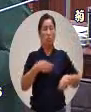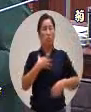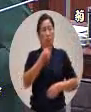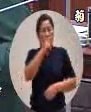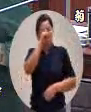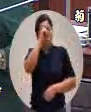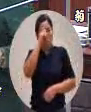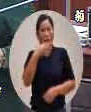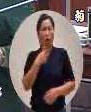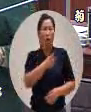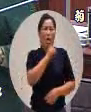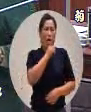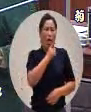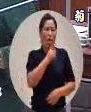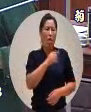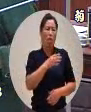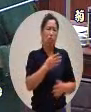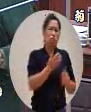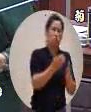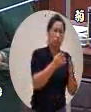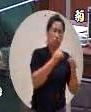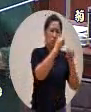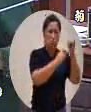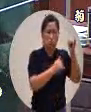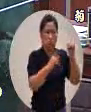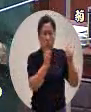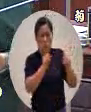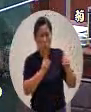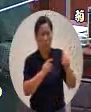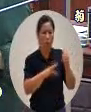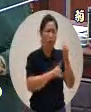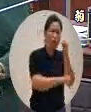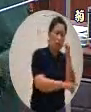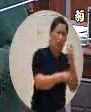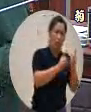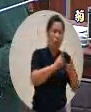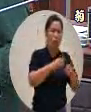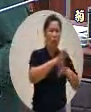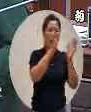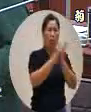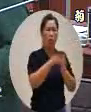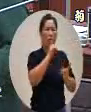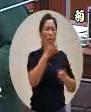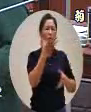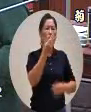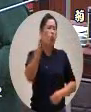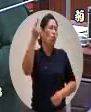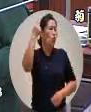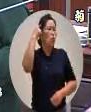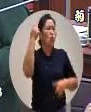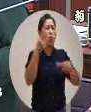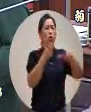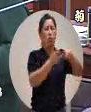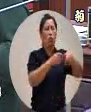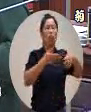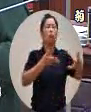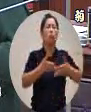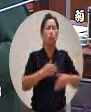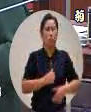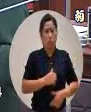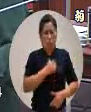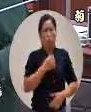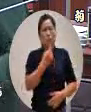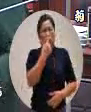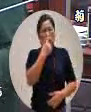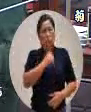說還沒頭沒尾這樣這種歷史無頭的公案別說我現在